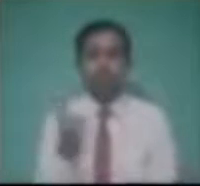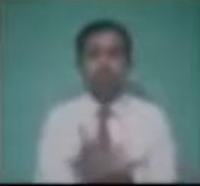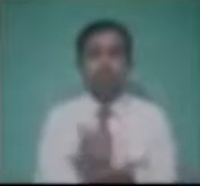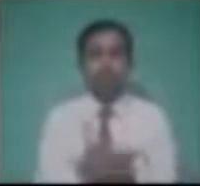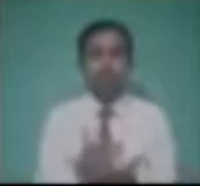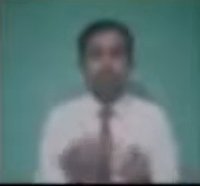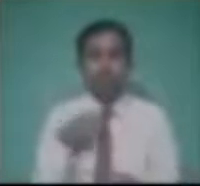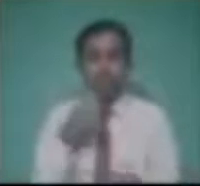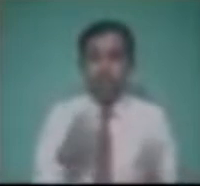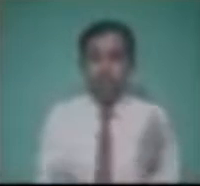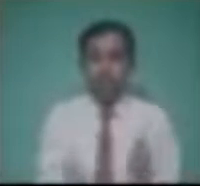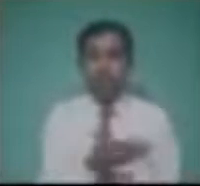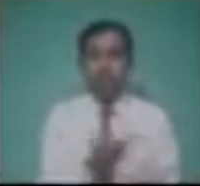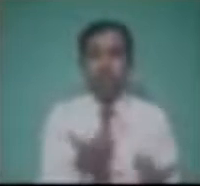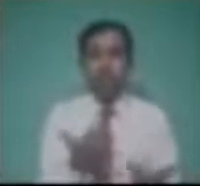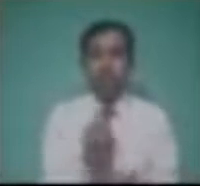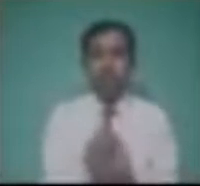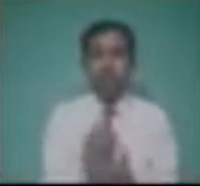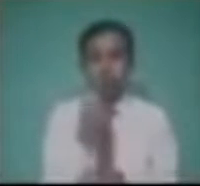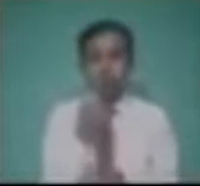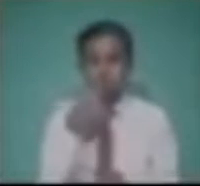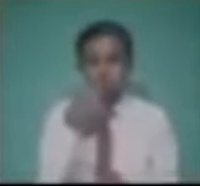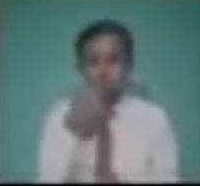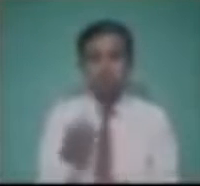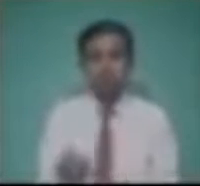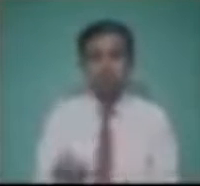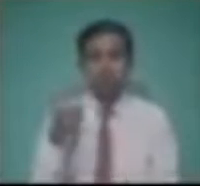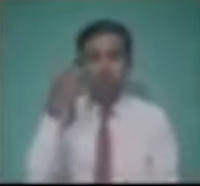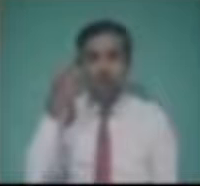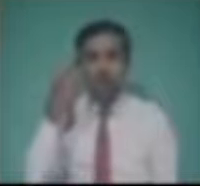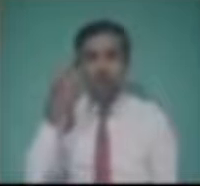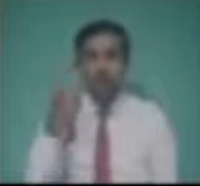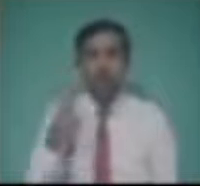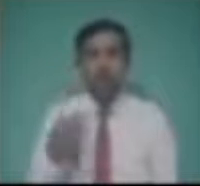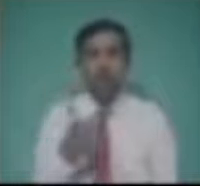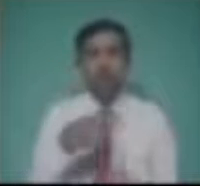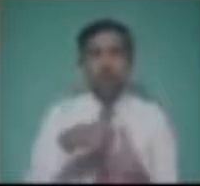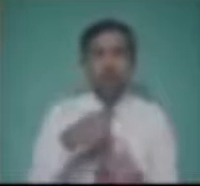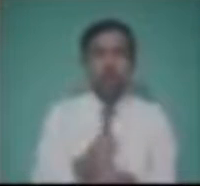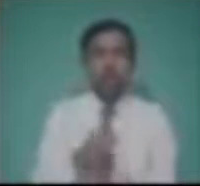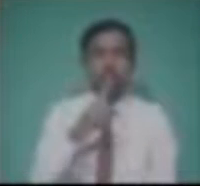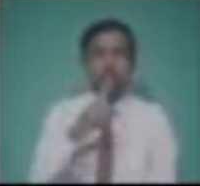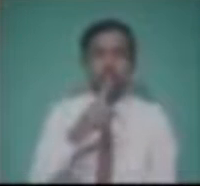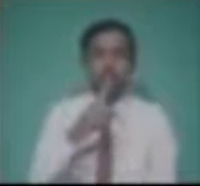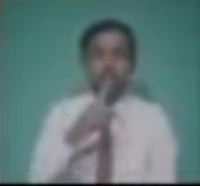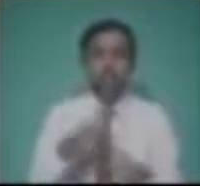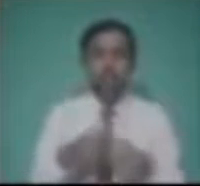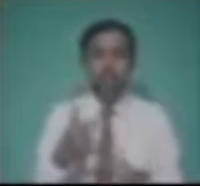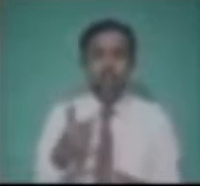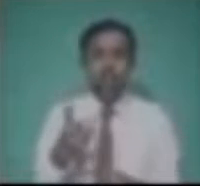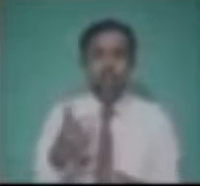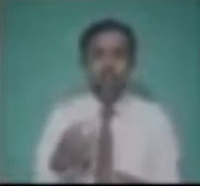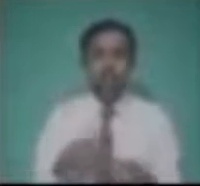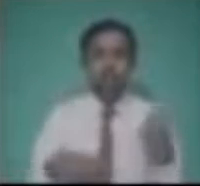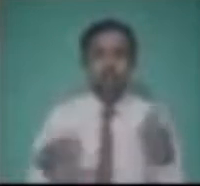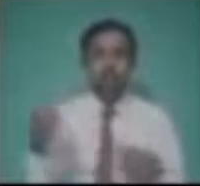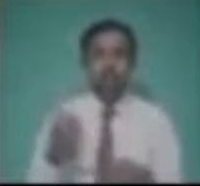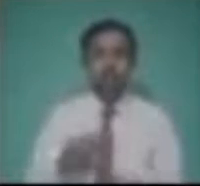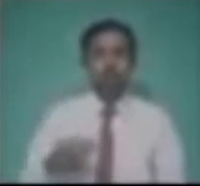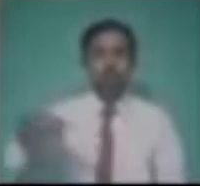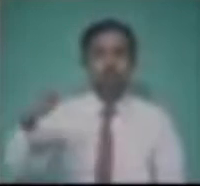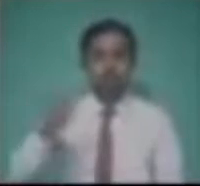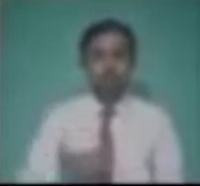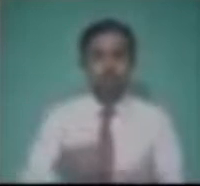දීවරයන්ට මූදු යන්න බෑ. භූමි තෙල් වල මිල දරා ගන්න බෑ. එහෙම වුණොත් මාළු කිලෝ එකක් ගෙනෙලා තිබුණට වඩා 4-5 ගුණයකට විකුණාට මිනිස්සු ඒවා ගන්නෙ